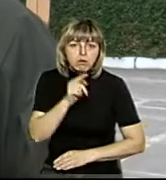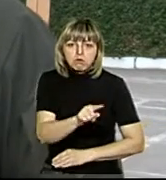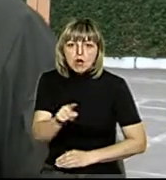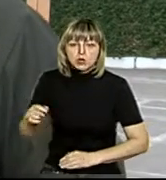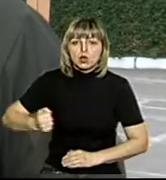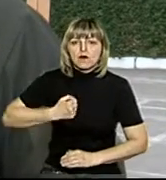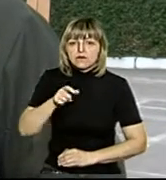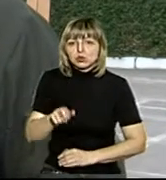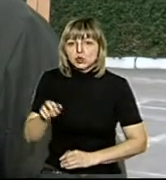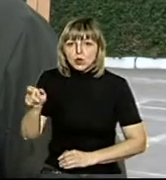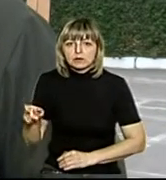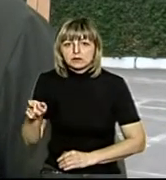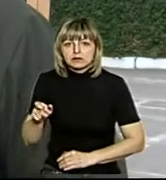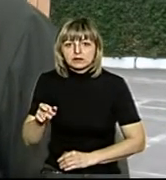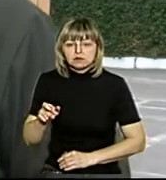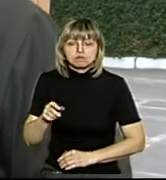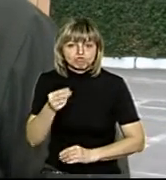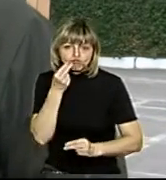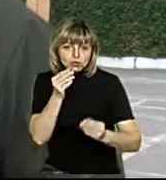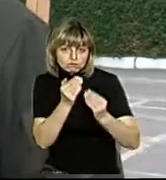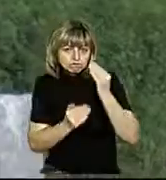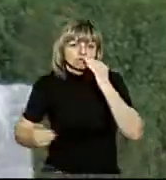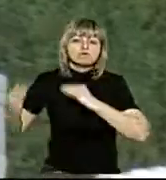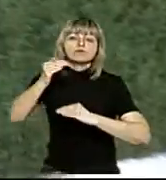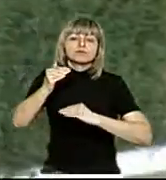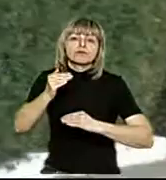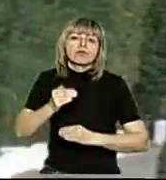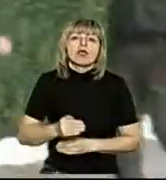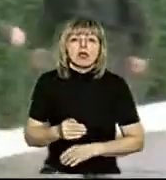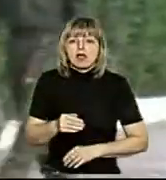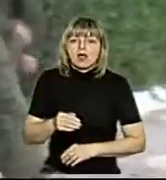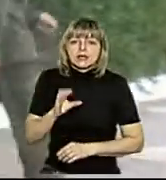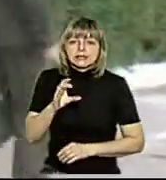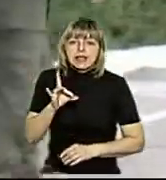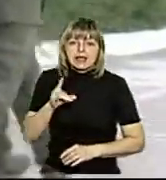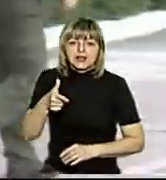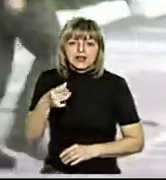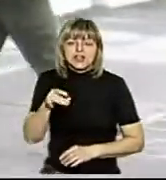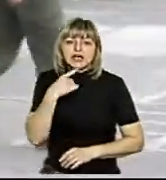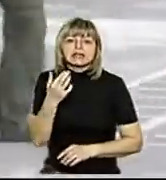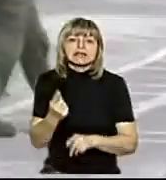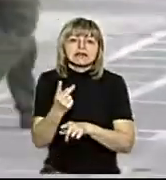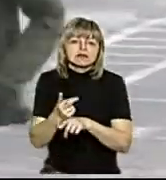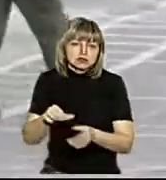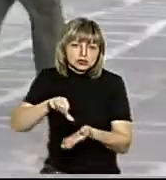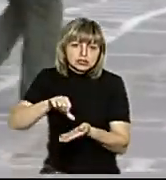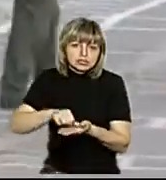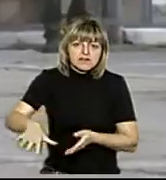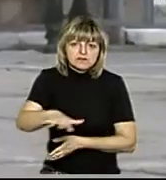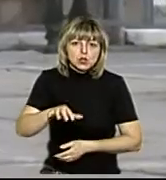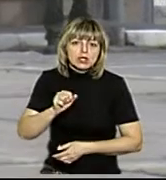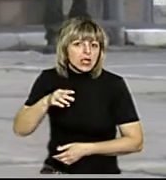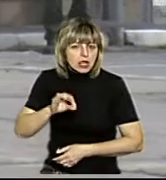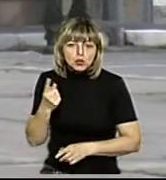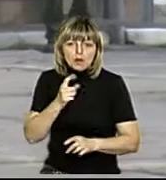військовослужбовців став на голову, а то й на дві вище, ніж тоді. Сергій Апшай каже, неодноразово брав участь у бойових діях в зоні АТО.